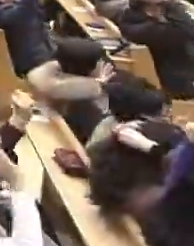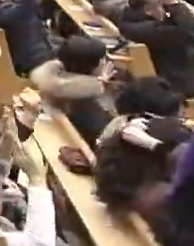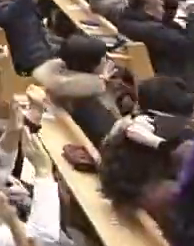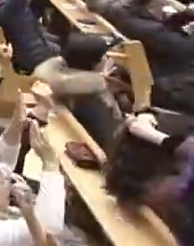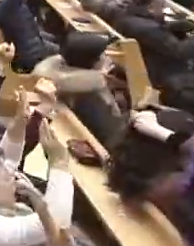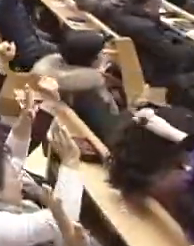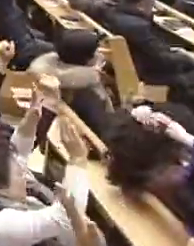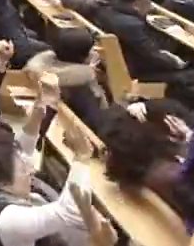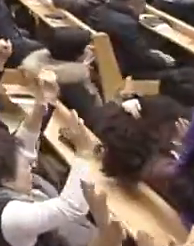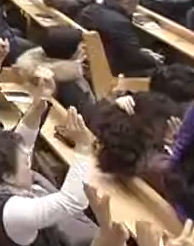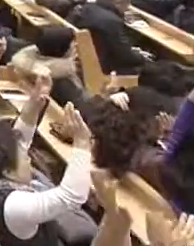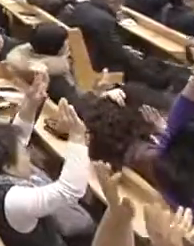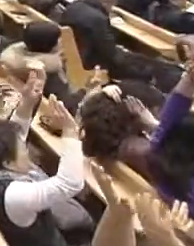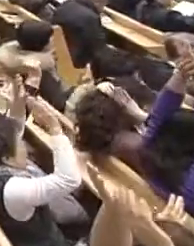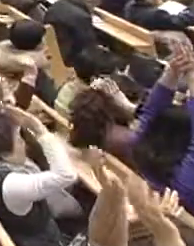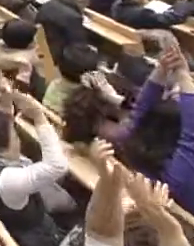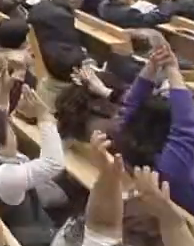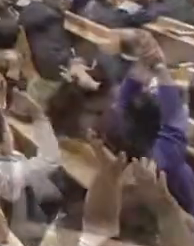주여